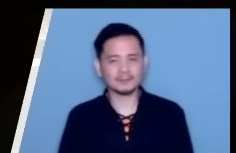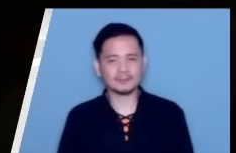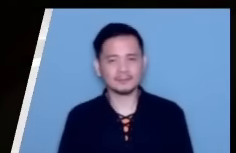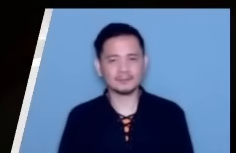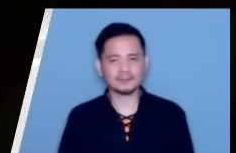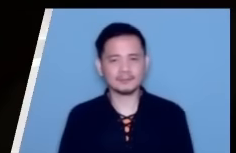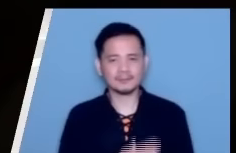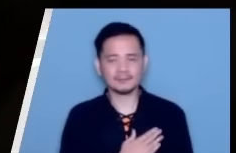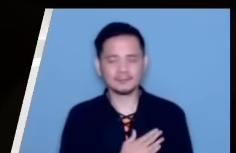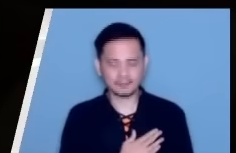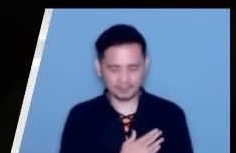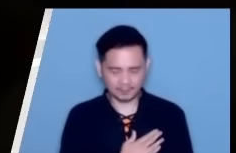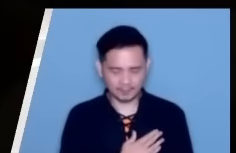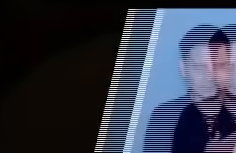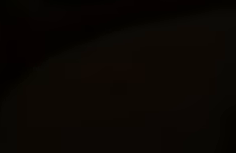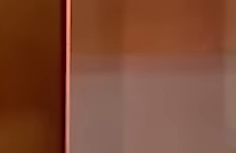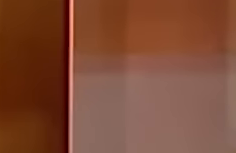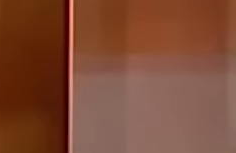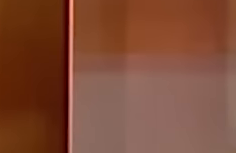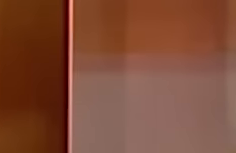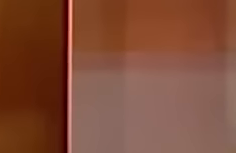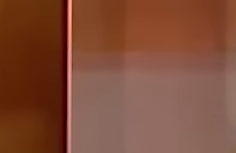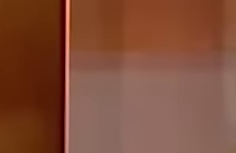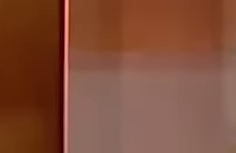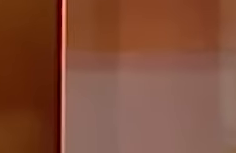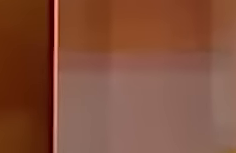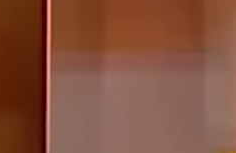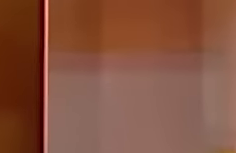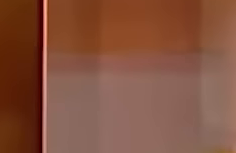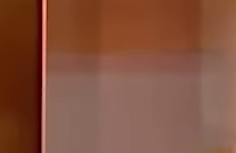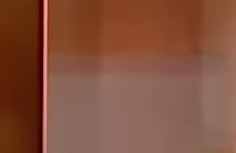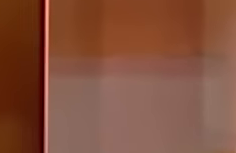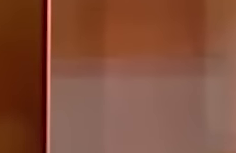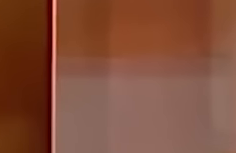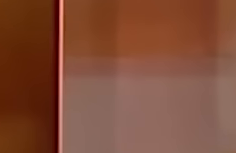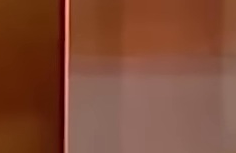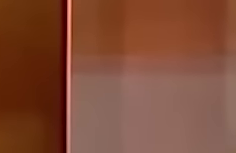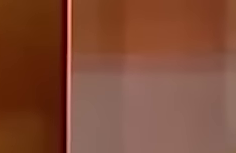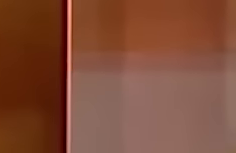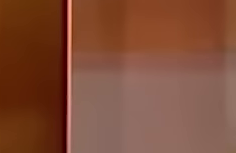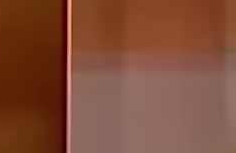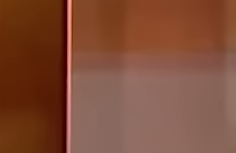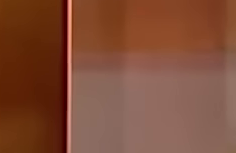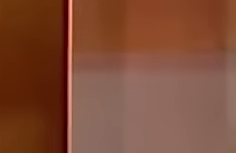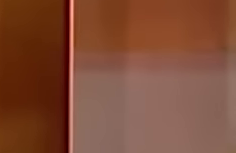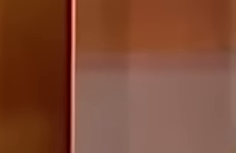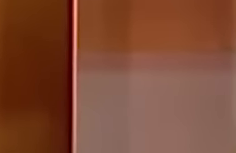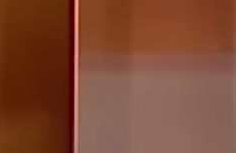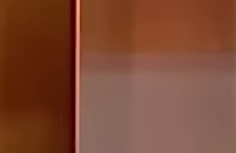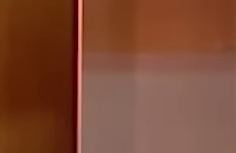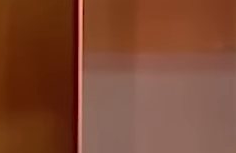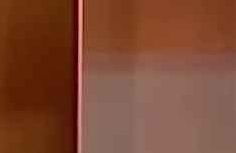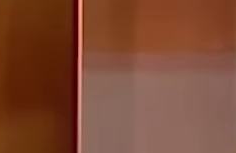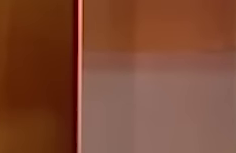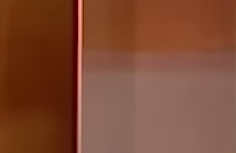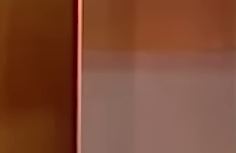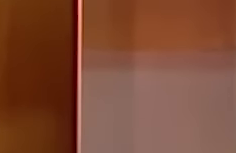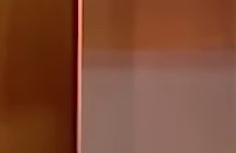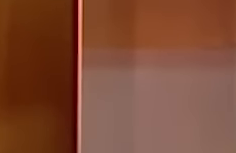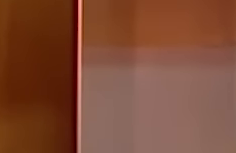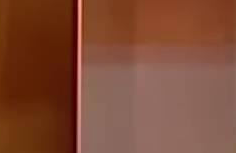sa GMA integrated news Igan mauna ka sa mga balita panoorin ang unang balita sa Unang Hirit at iba pang